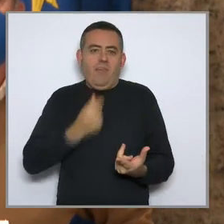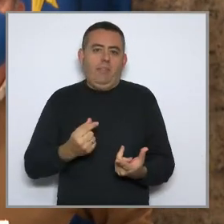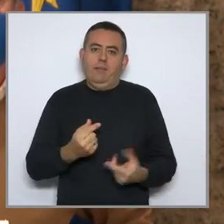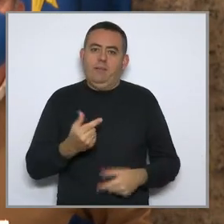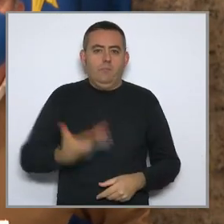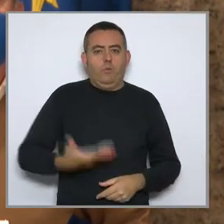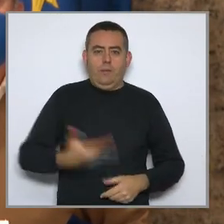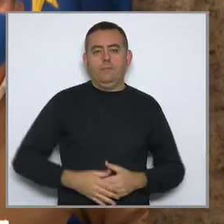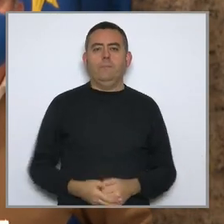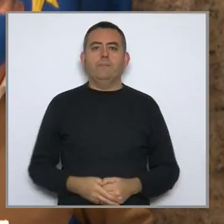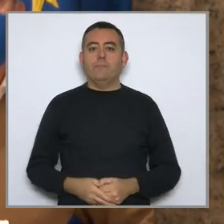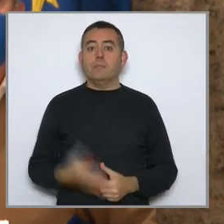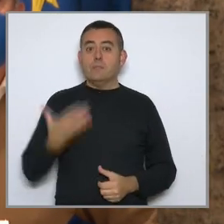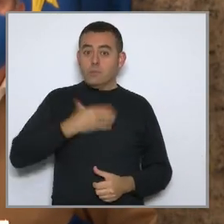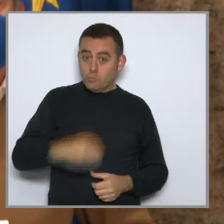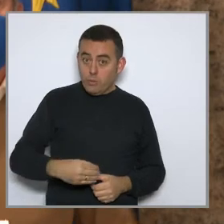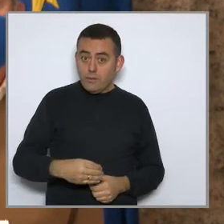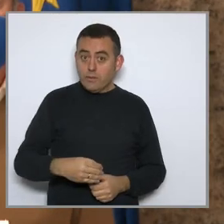ingressaríem directament